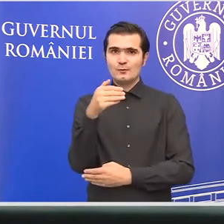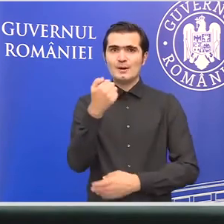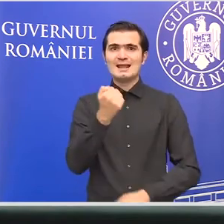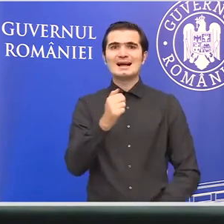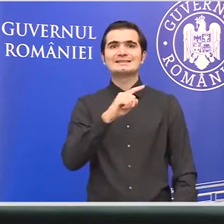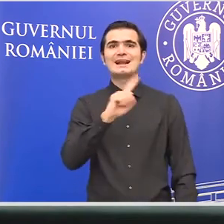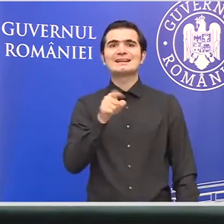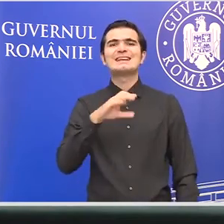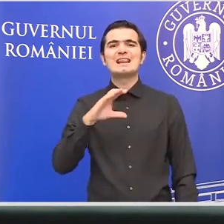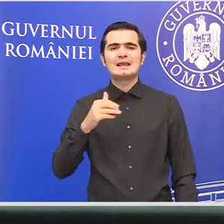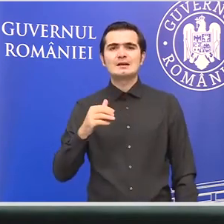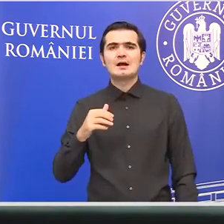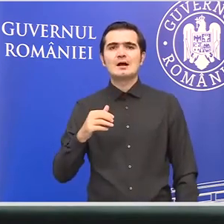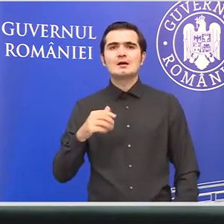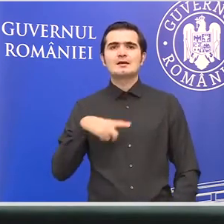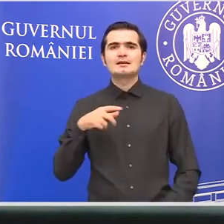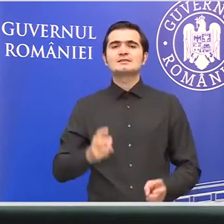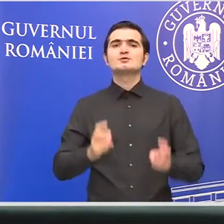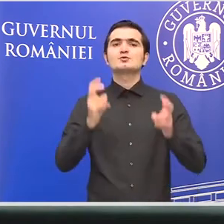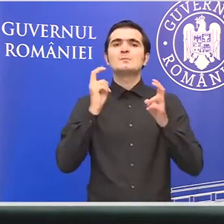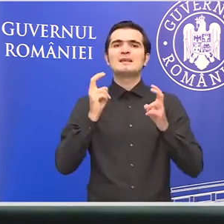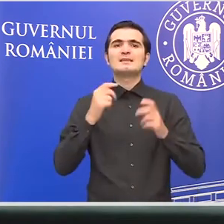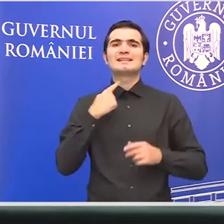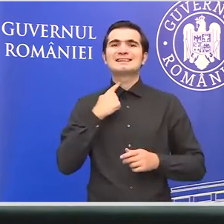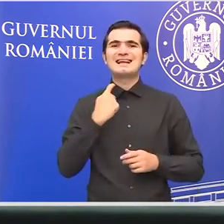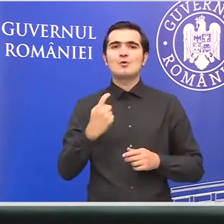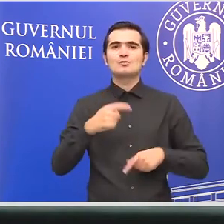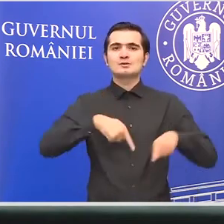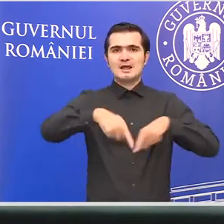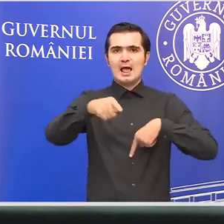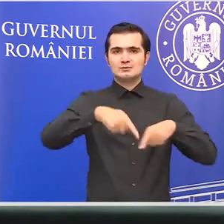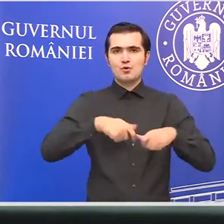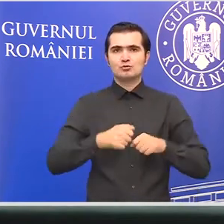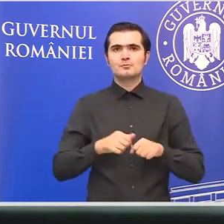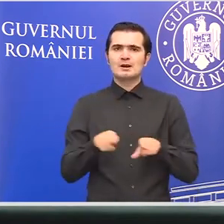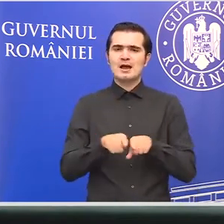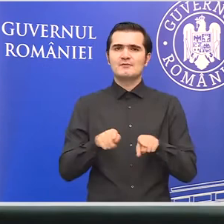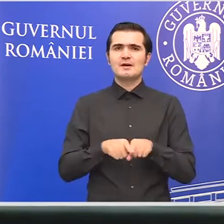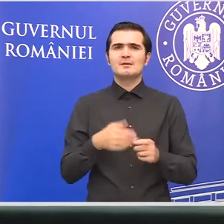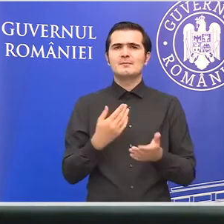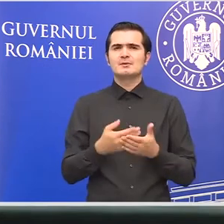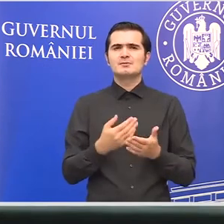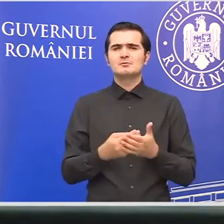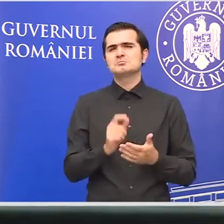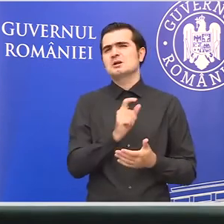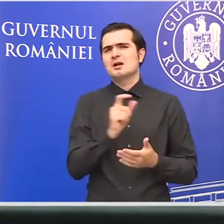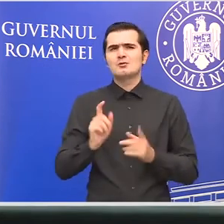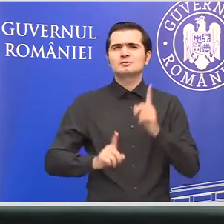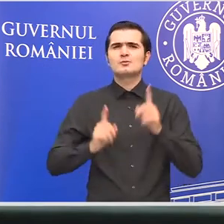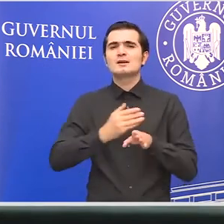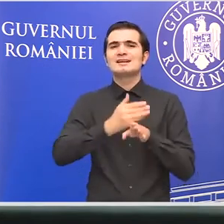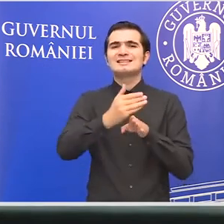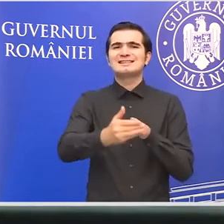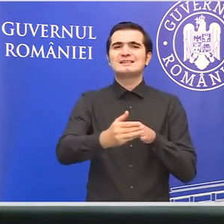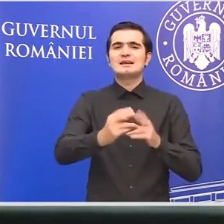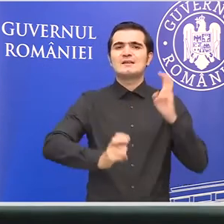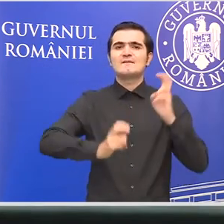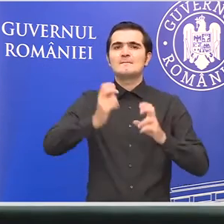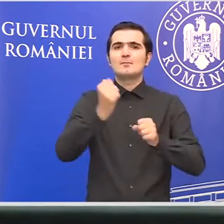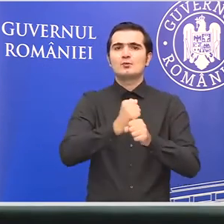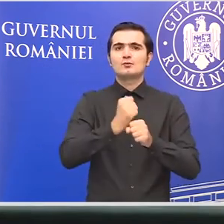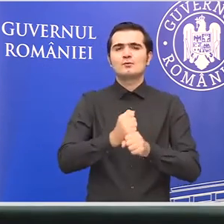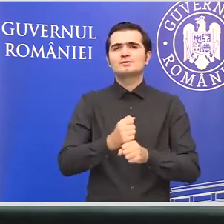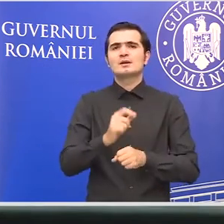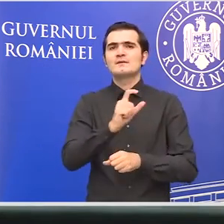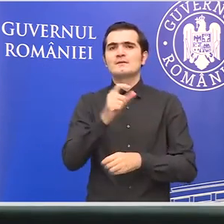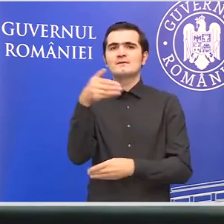AstraZeneca, livrările sunt suspendate pentru luna august, iar la fel, din cauza unor întârzieri de producție, compania